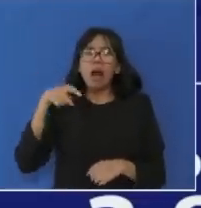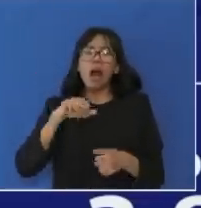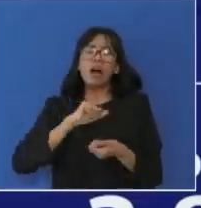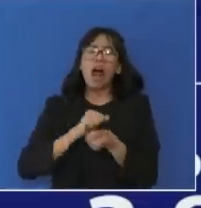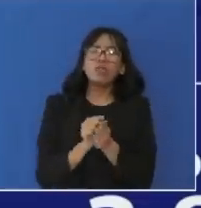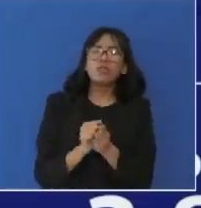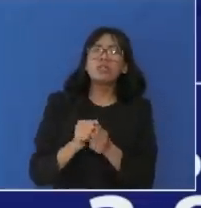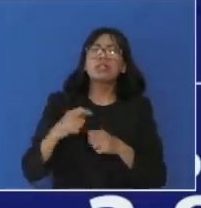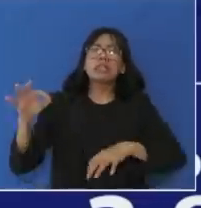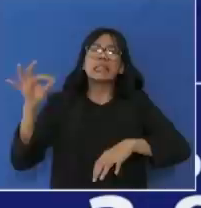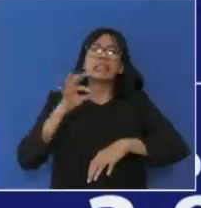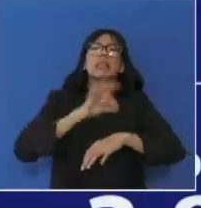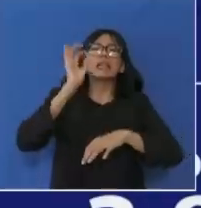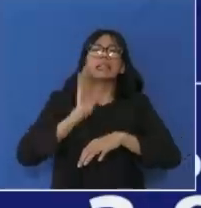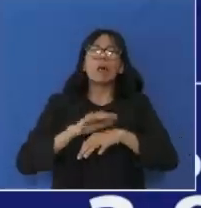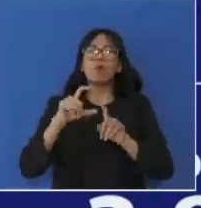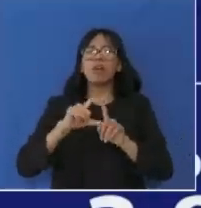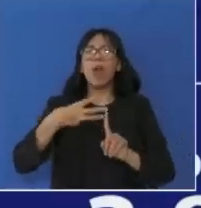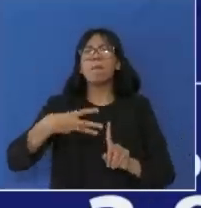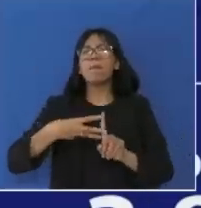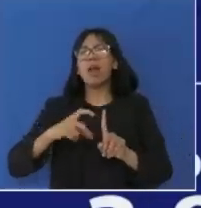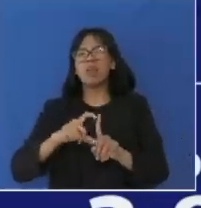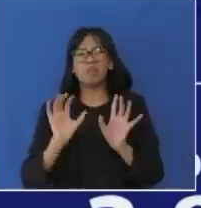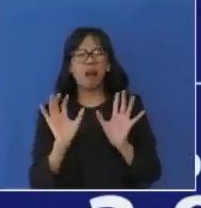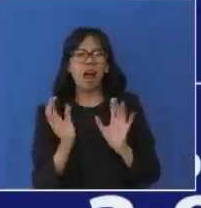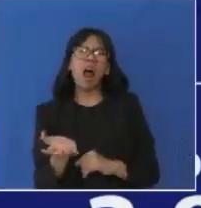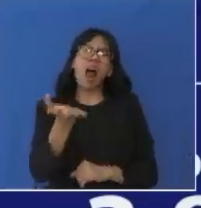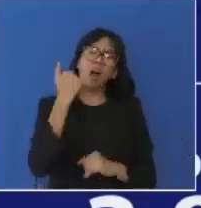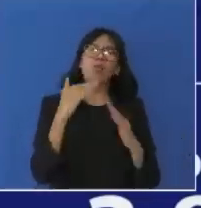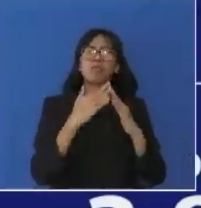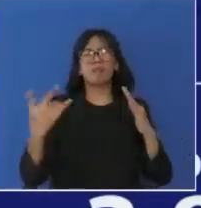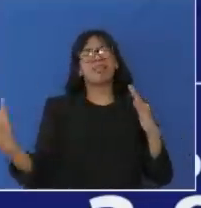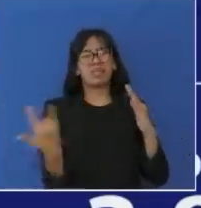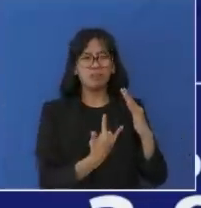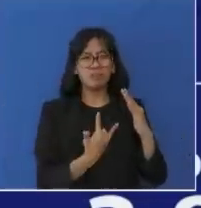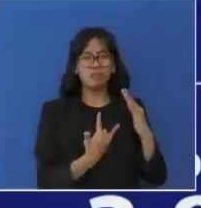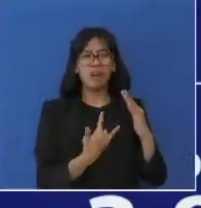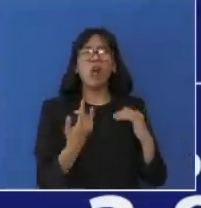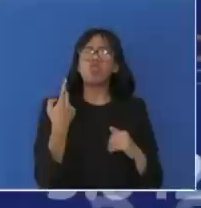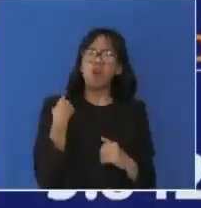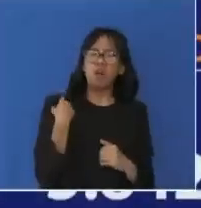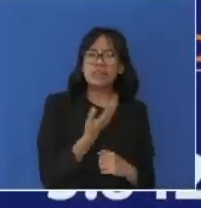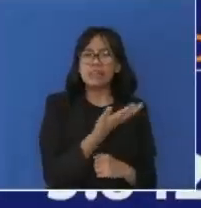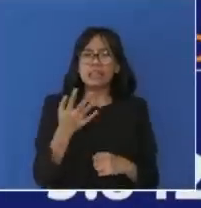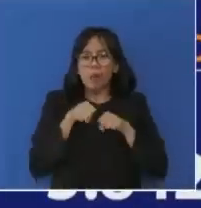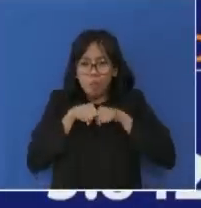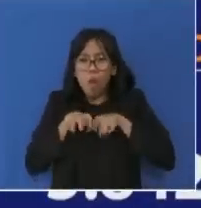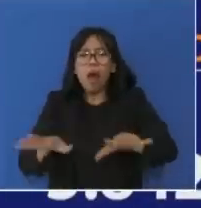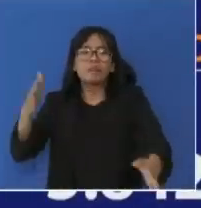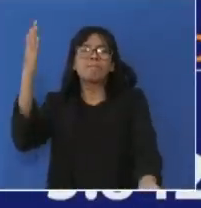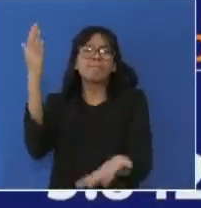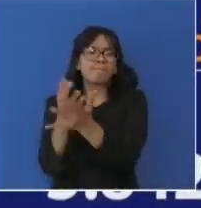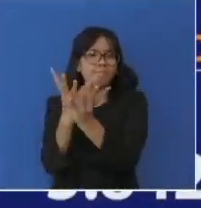berdarah mengancam kita semua Oleh karena itu mari tetap di rumah Mari kita putuskan penularan dan